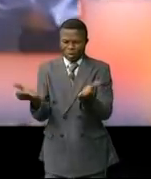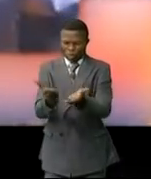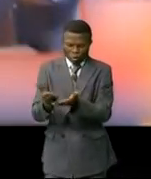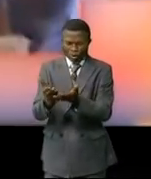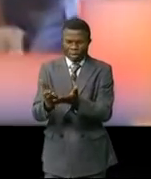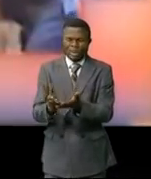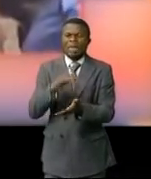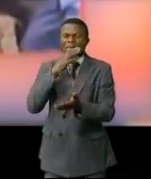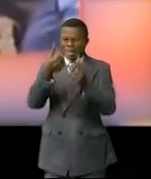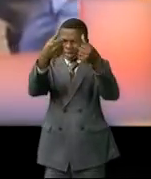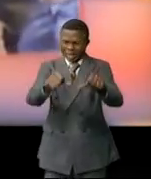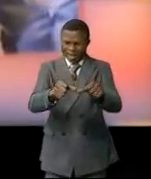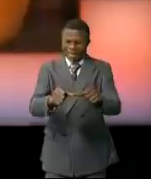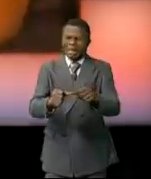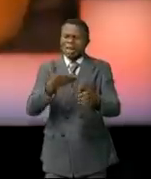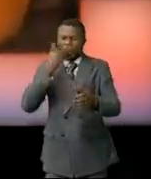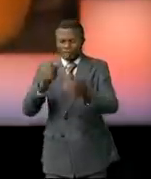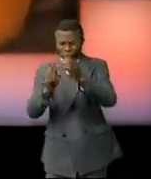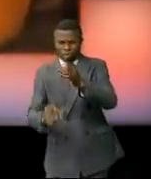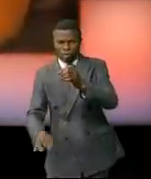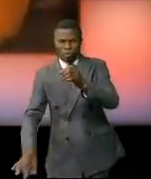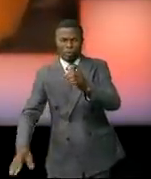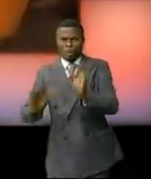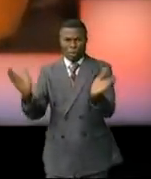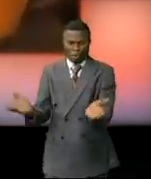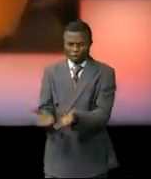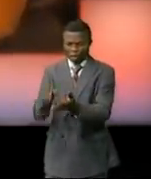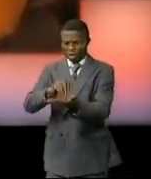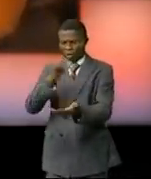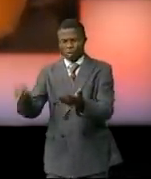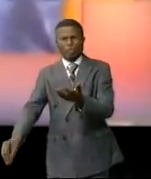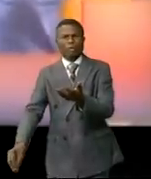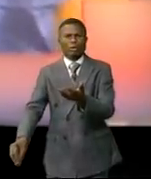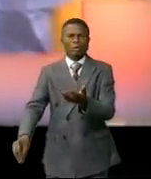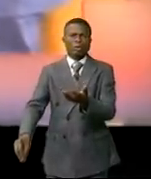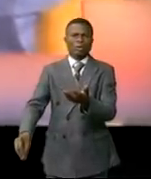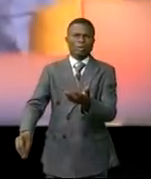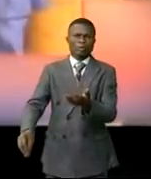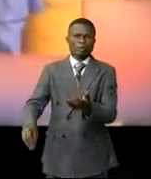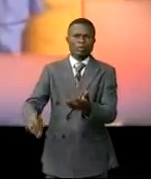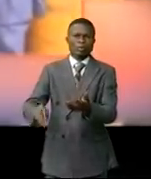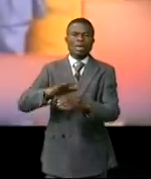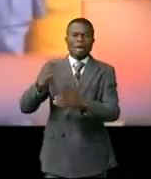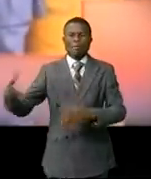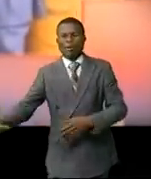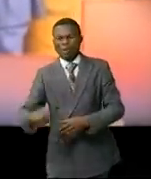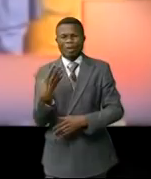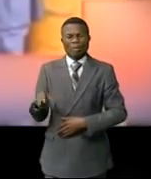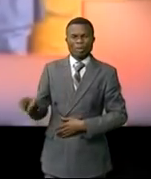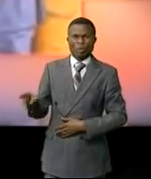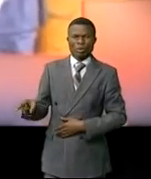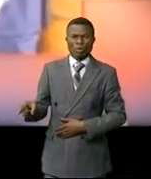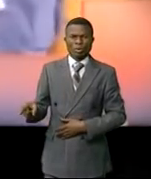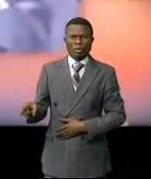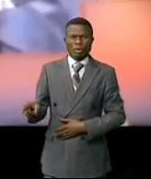les matières brutes qui seront dans cette vase ici bas. Et puis, on va recueillir cette matière-là